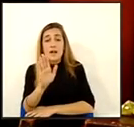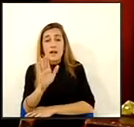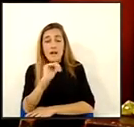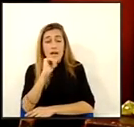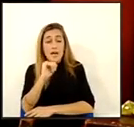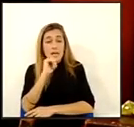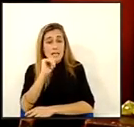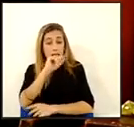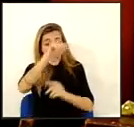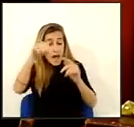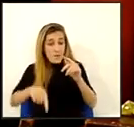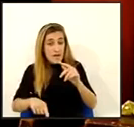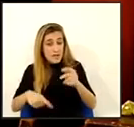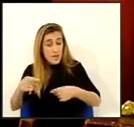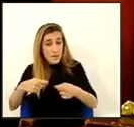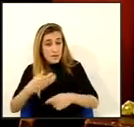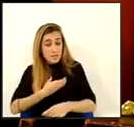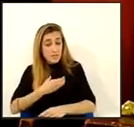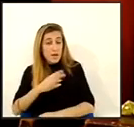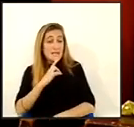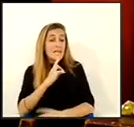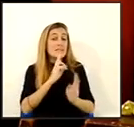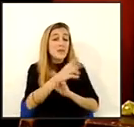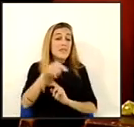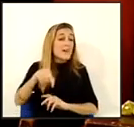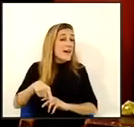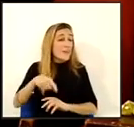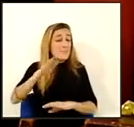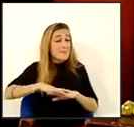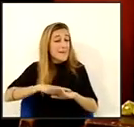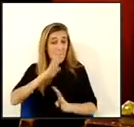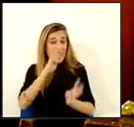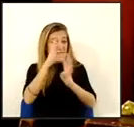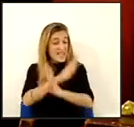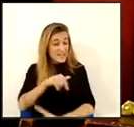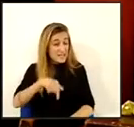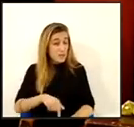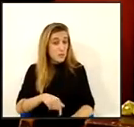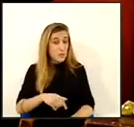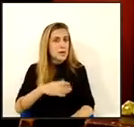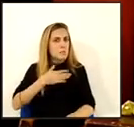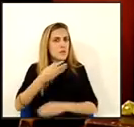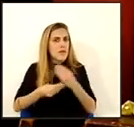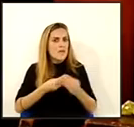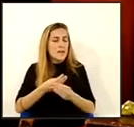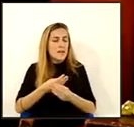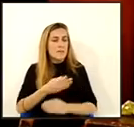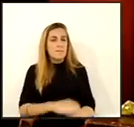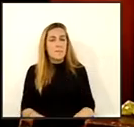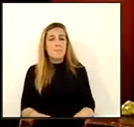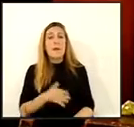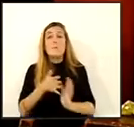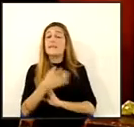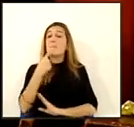Mercat Municipal i que se'ls va dir que aquesta opció, almenys en aquest mandat, ja era impossible i en tot cas s'haurien de quedar dalt. O sigui, la pregunta